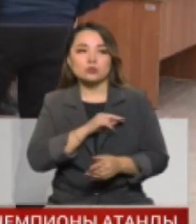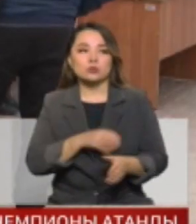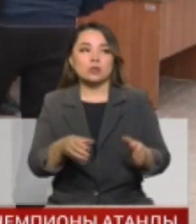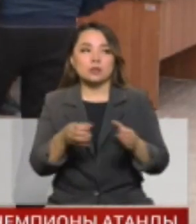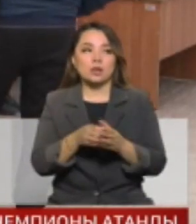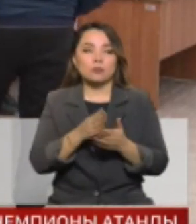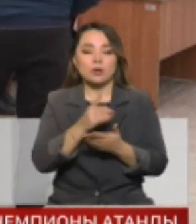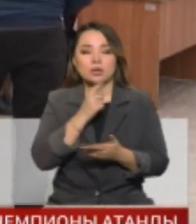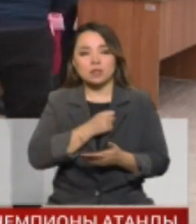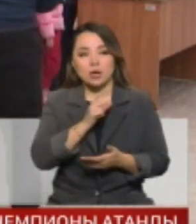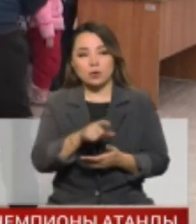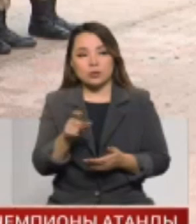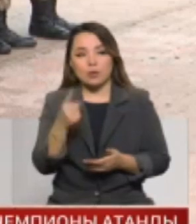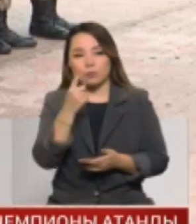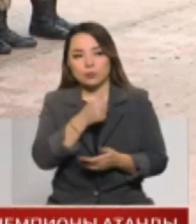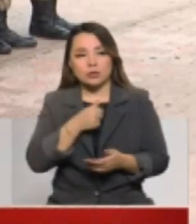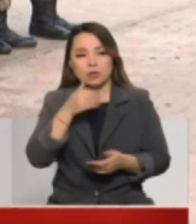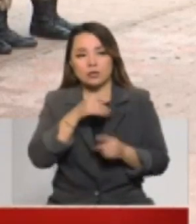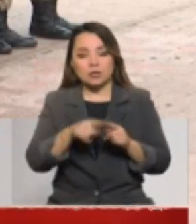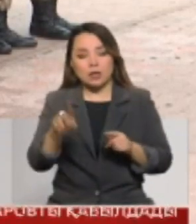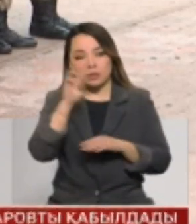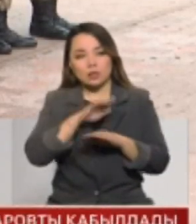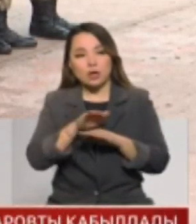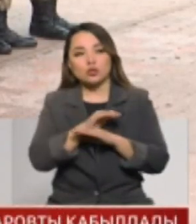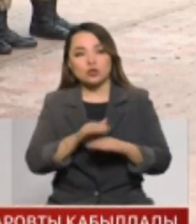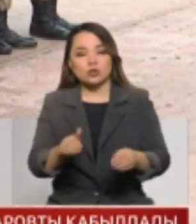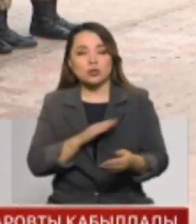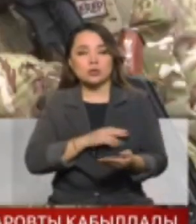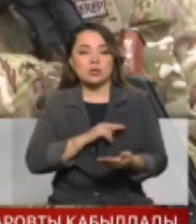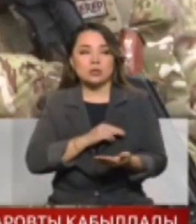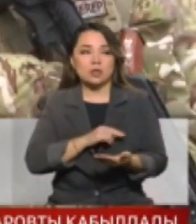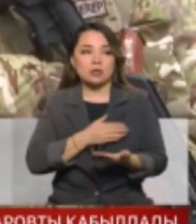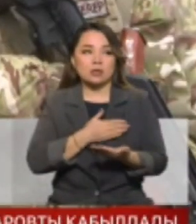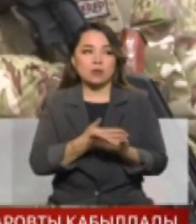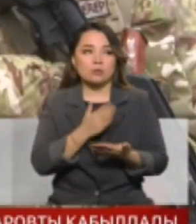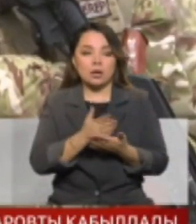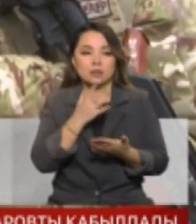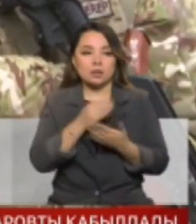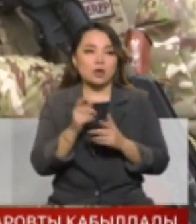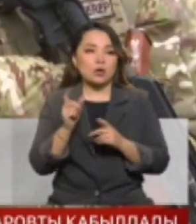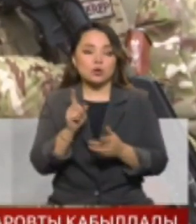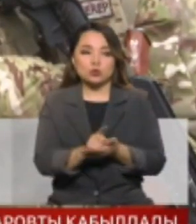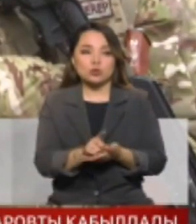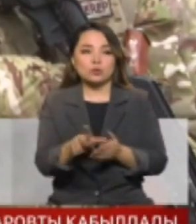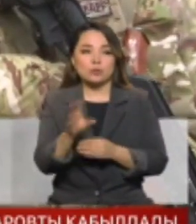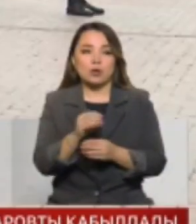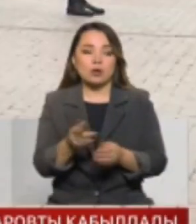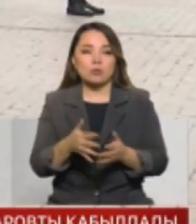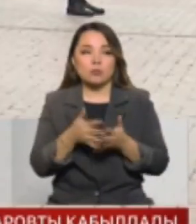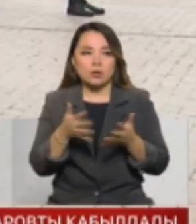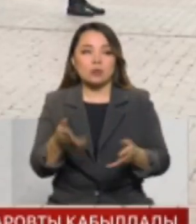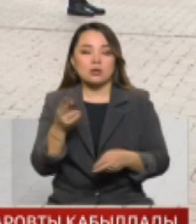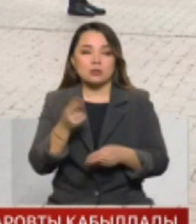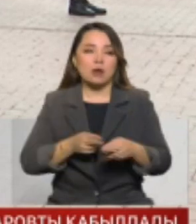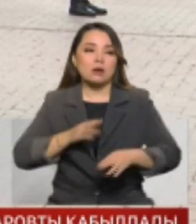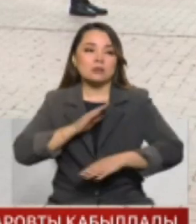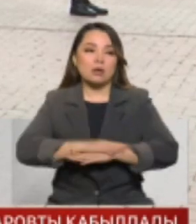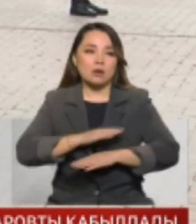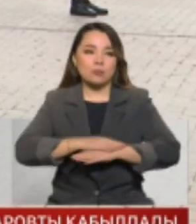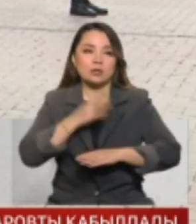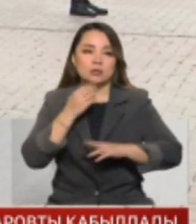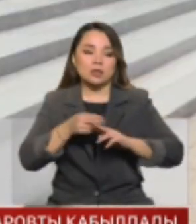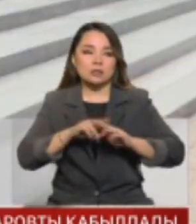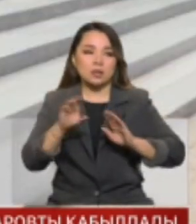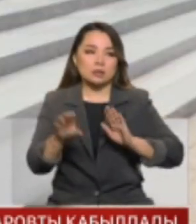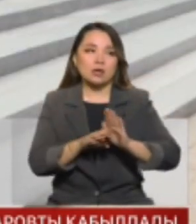алынған жауынгерлер енді бір жыл бойы ел тыныштығы жолында қызмет атқарады. Сарбаздарға жүктілер міндет аз емес. Темірдей тәртіп әрбір азаматты шыңдай